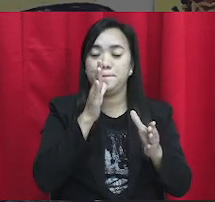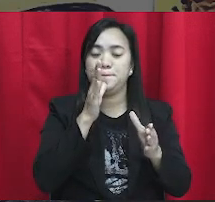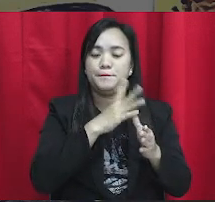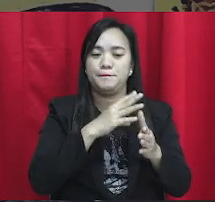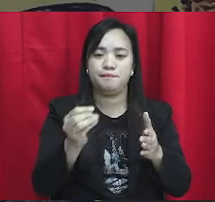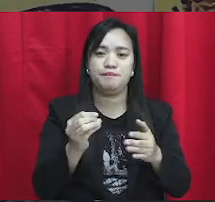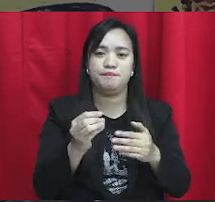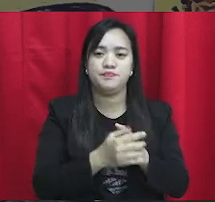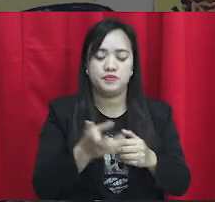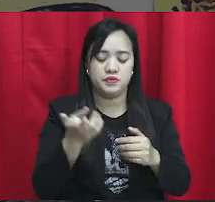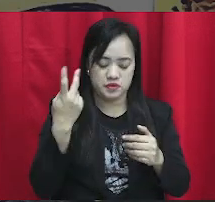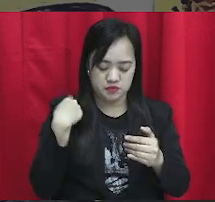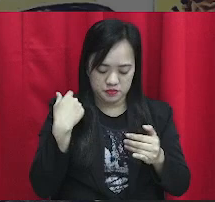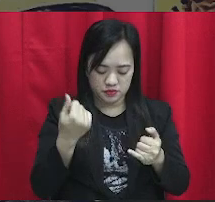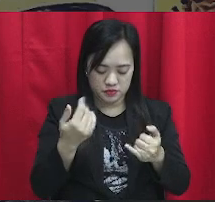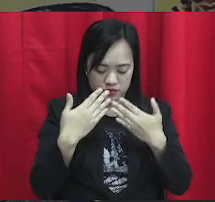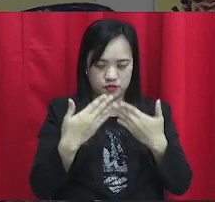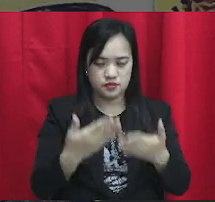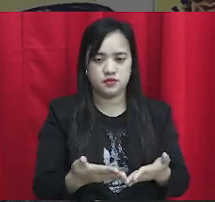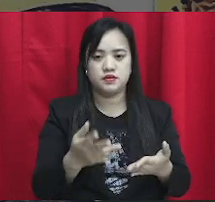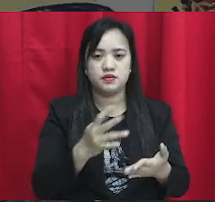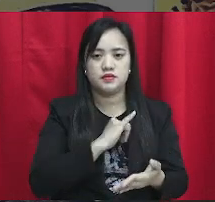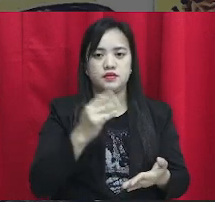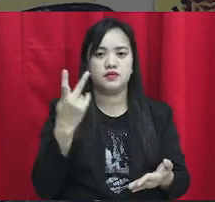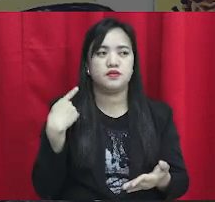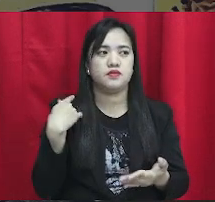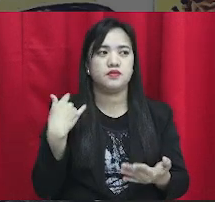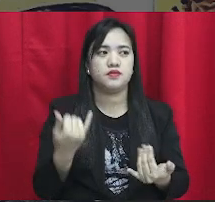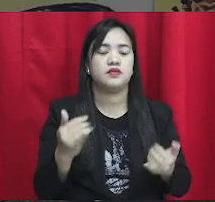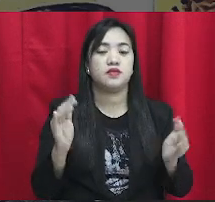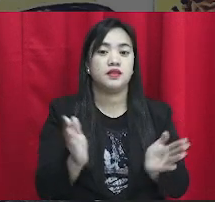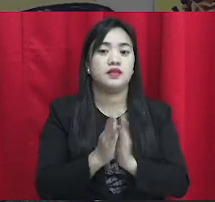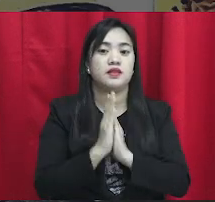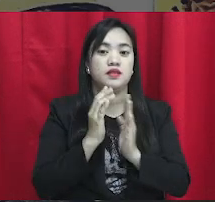pong pagpapaulak. And Sir Joral, may gusto ko namang